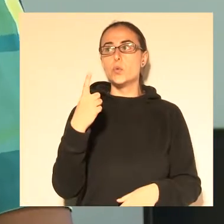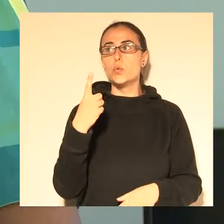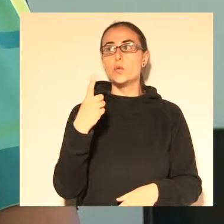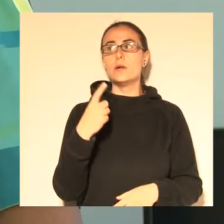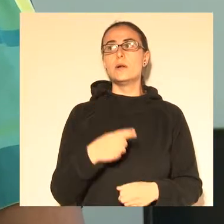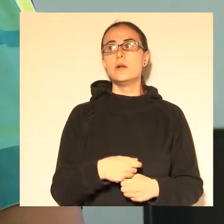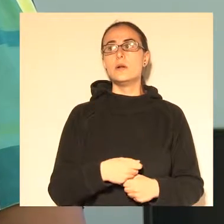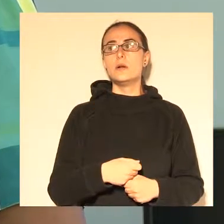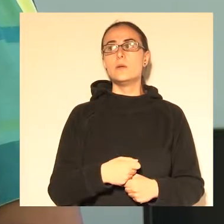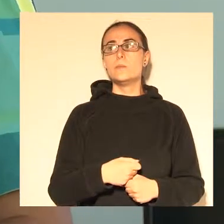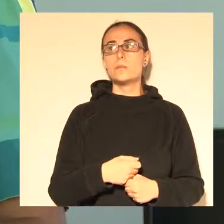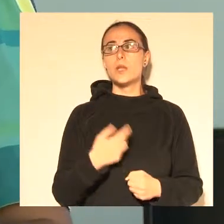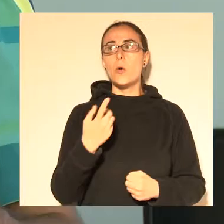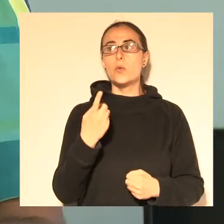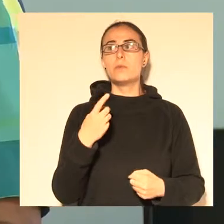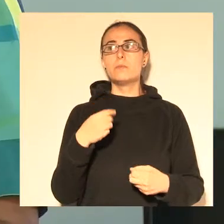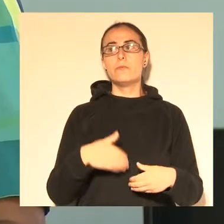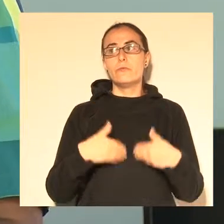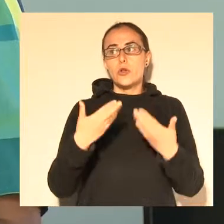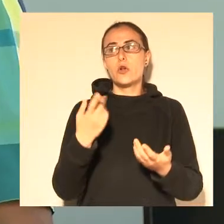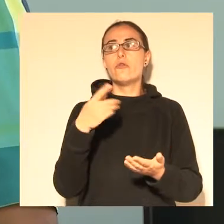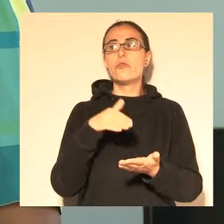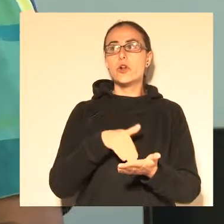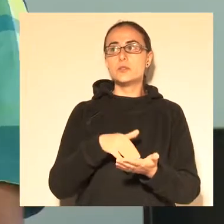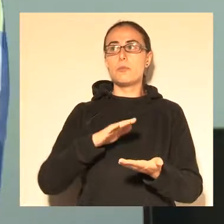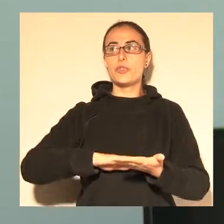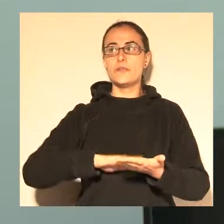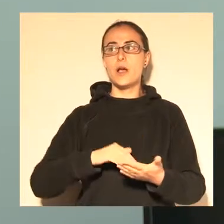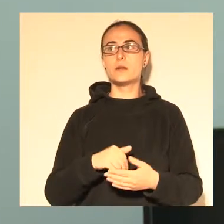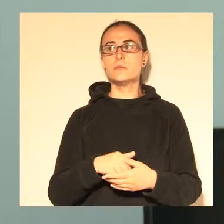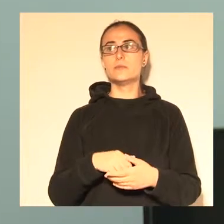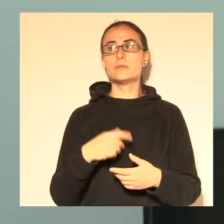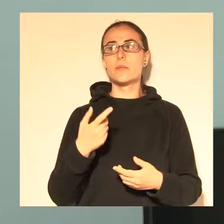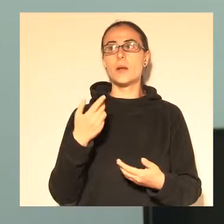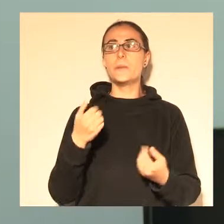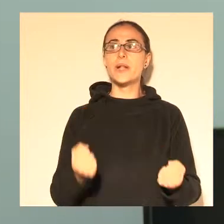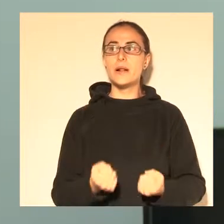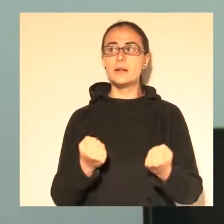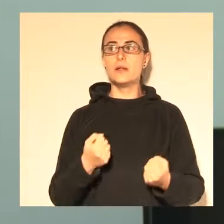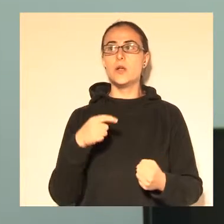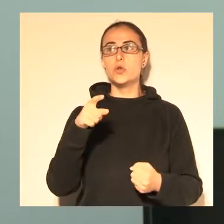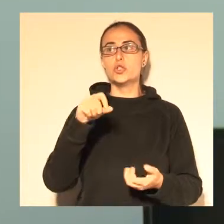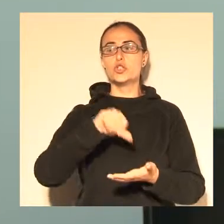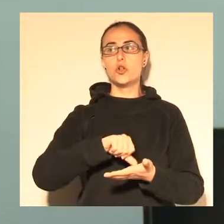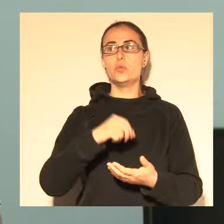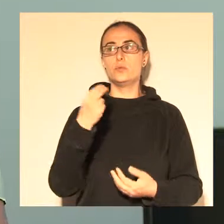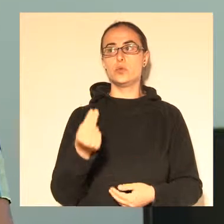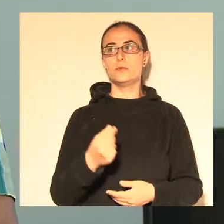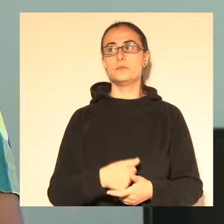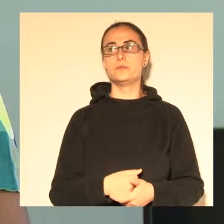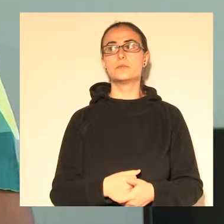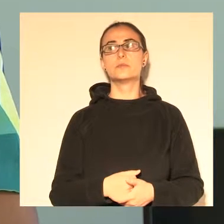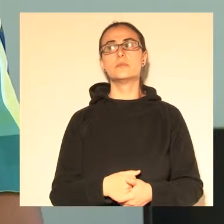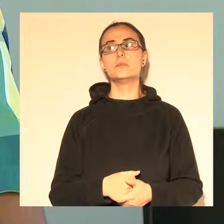o o a reprezentat o forță și o motivare că practic suntem pe drumul cel bun